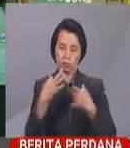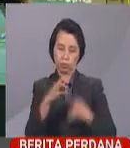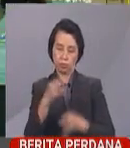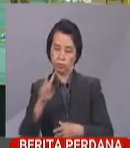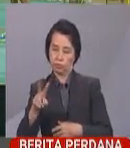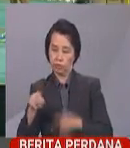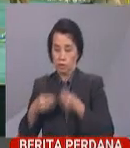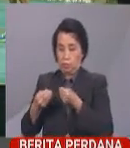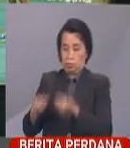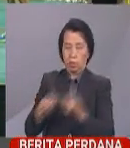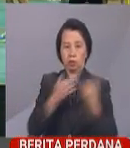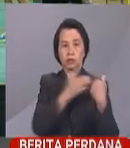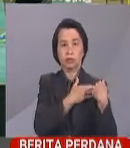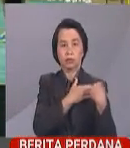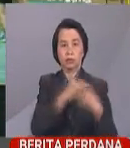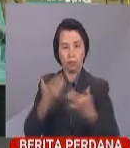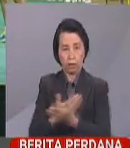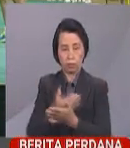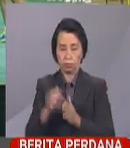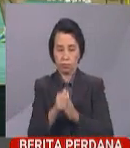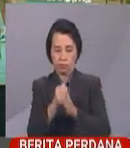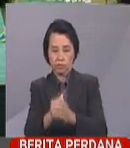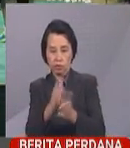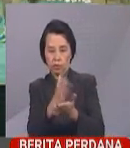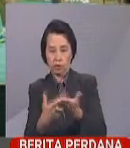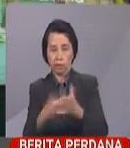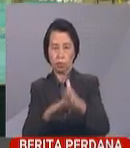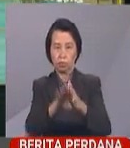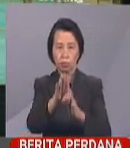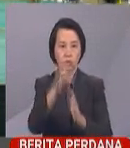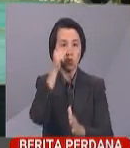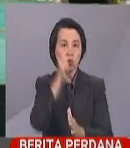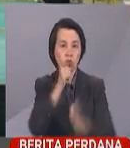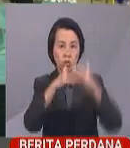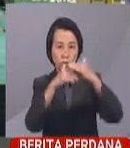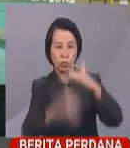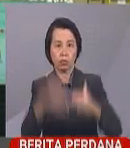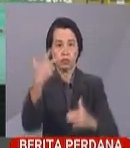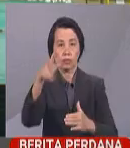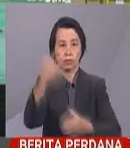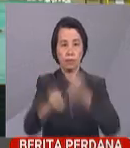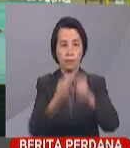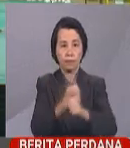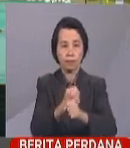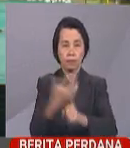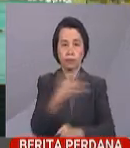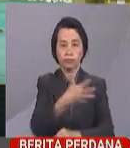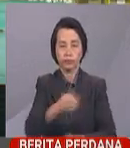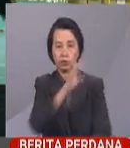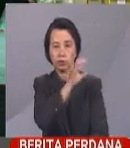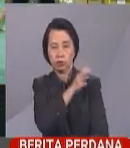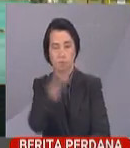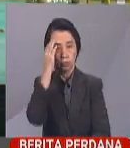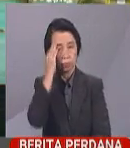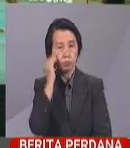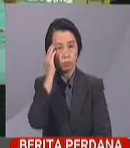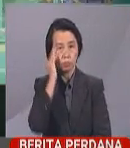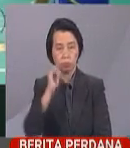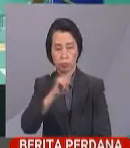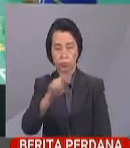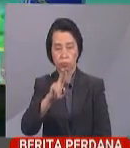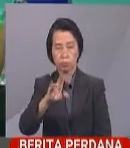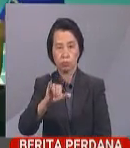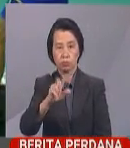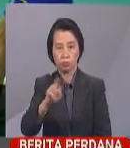pula akan diberi portfolio baru bagi mengetuai bahagian pembangunan perempuan bawah 13 tahun menikah your latihan dalaman